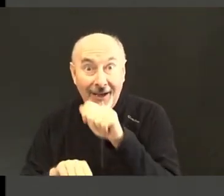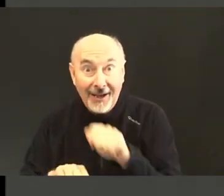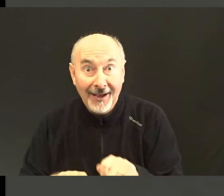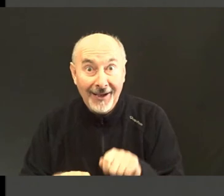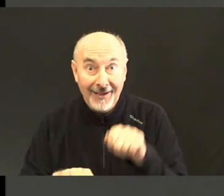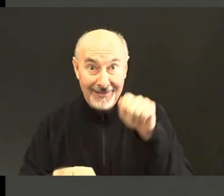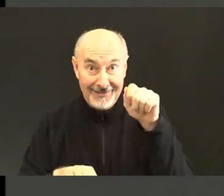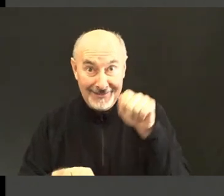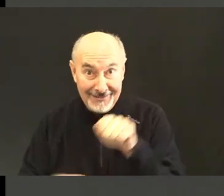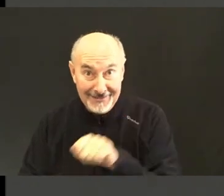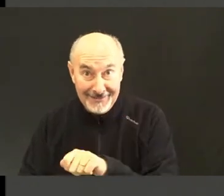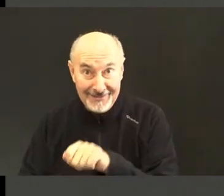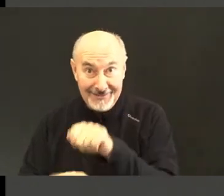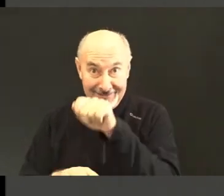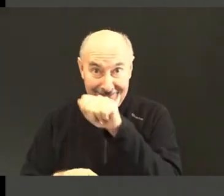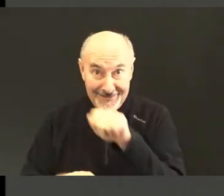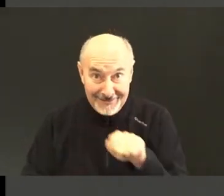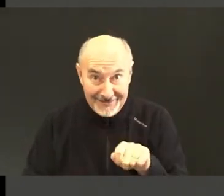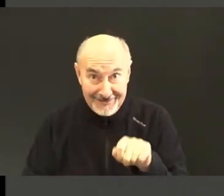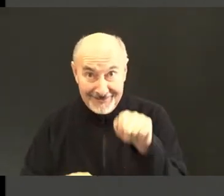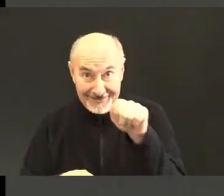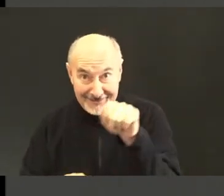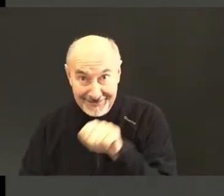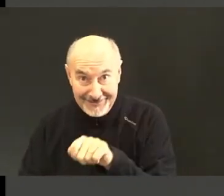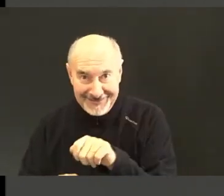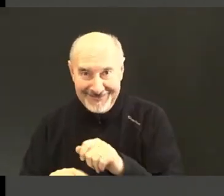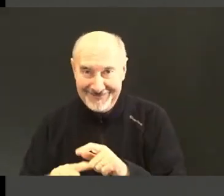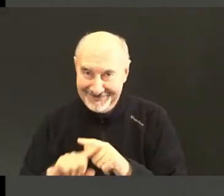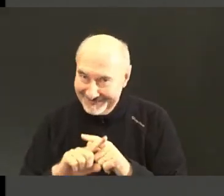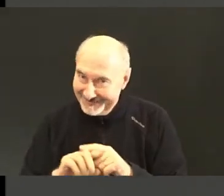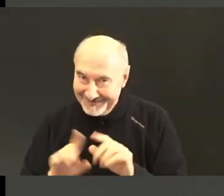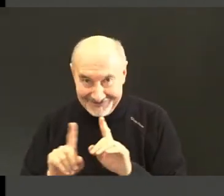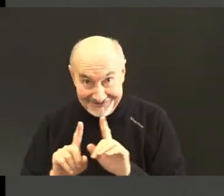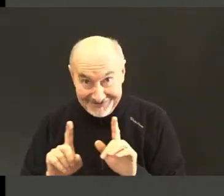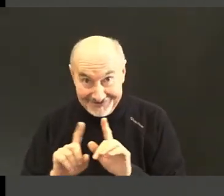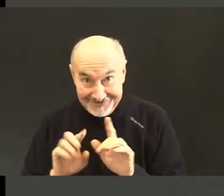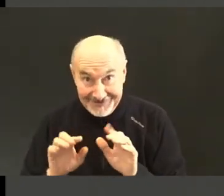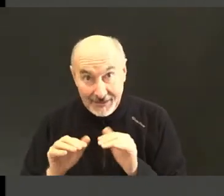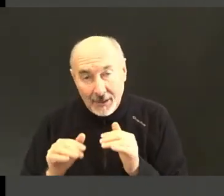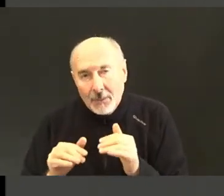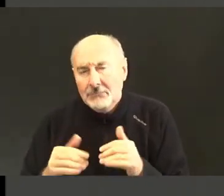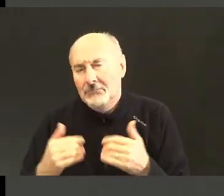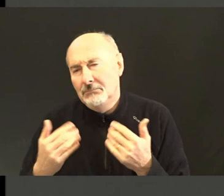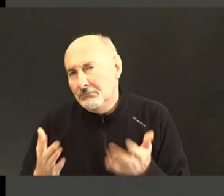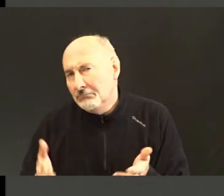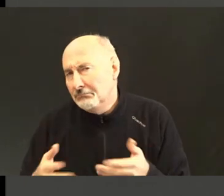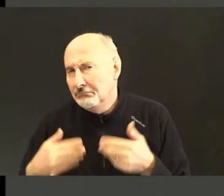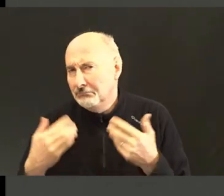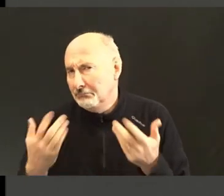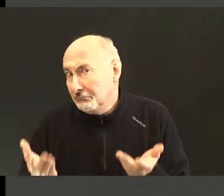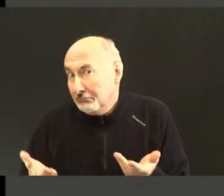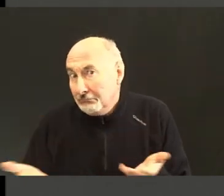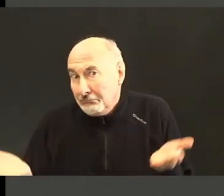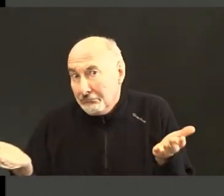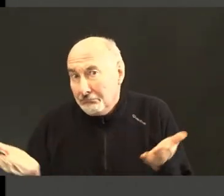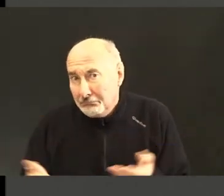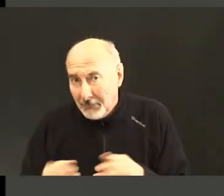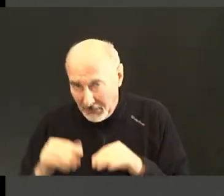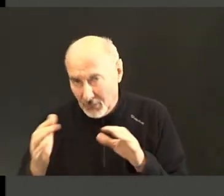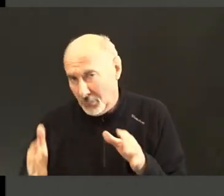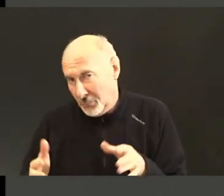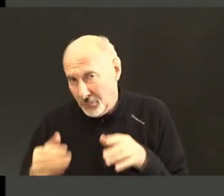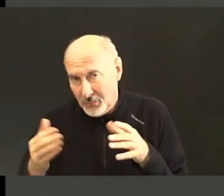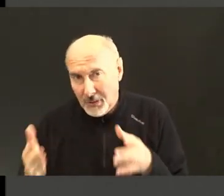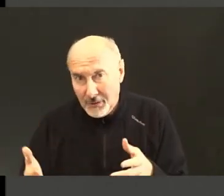ci sono. Non pentitevi adesso. Avrete tempo per pentirvi eventualmente dopo.